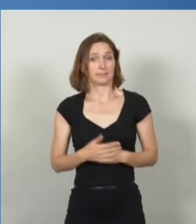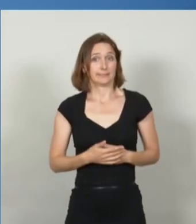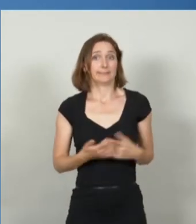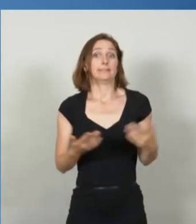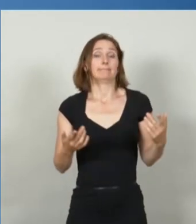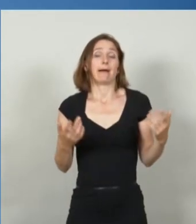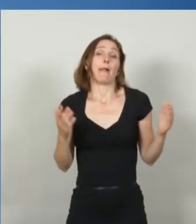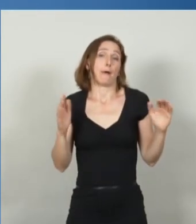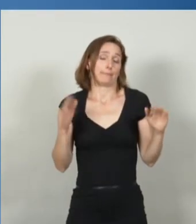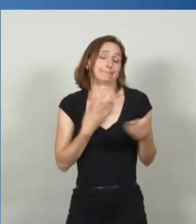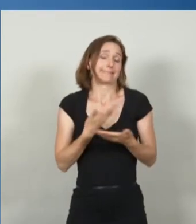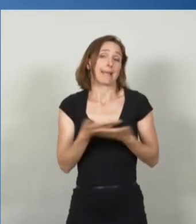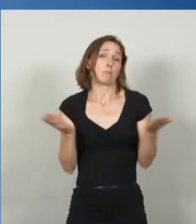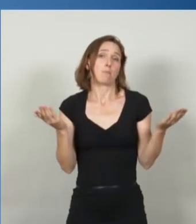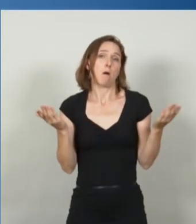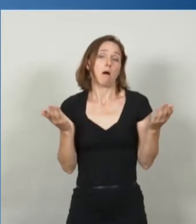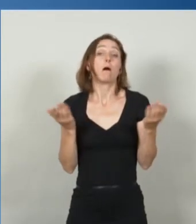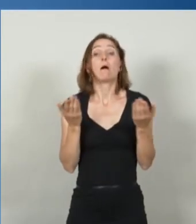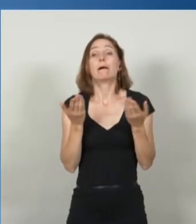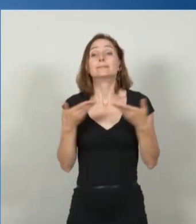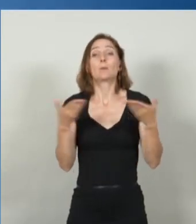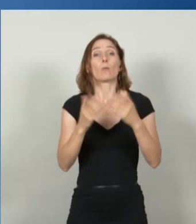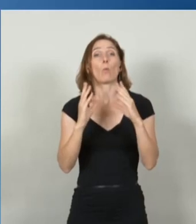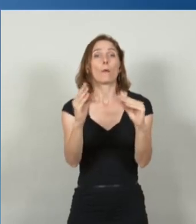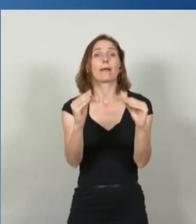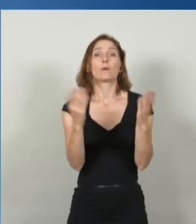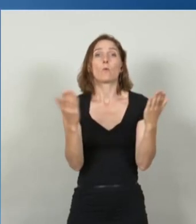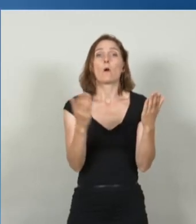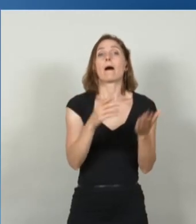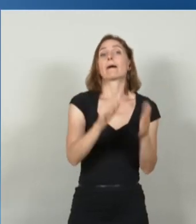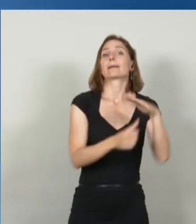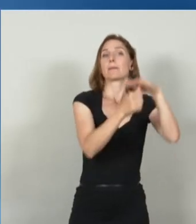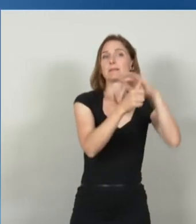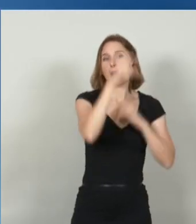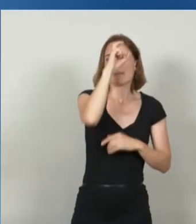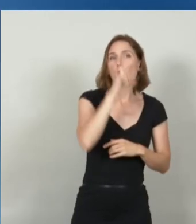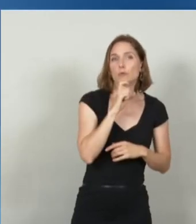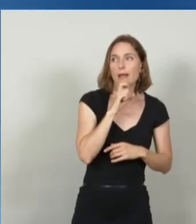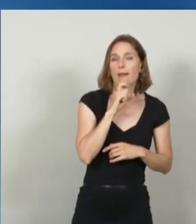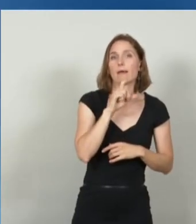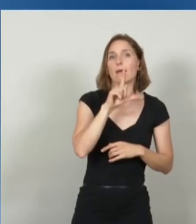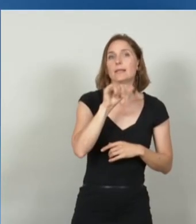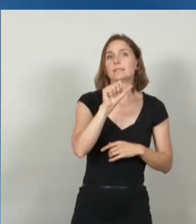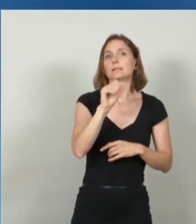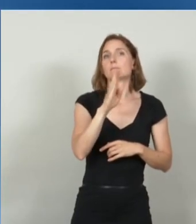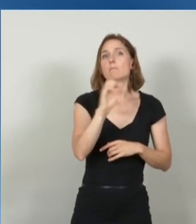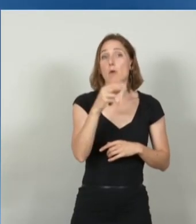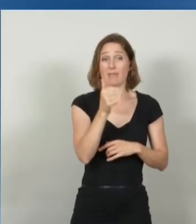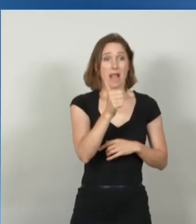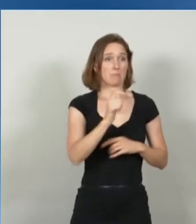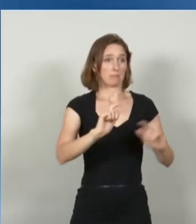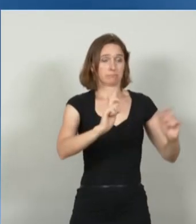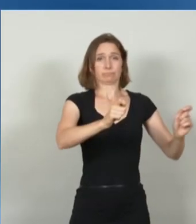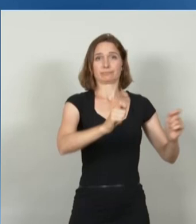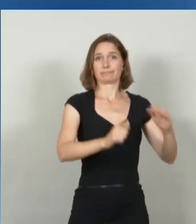concret Lisbonne capitale verte a profité de l'opportunité pour obtenir des aides